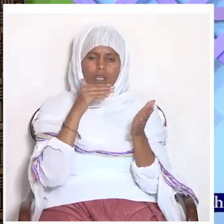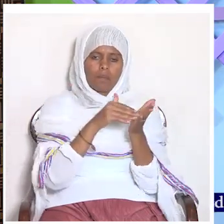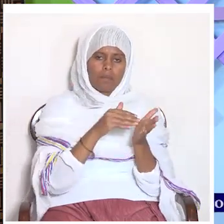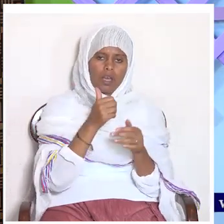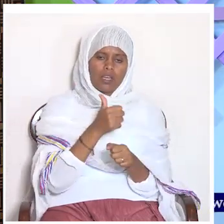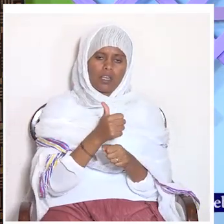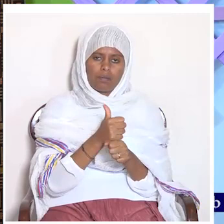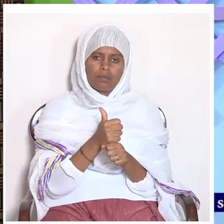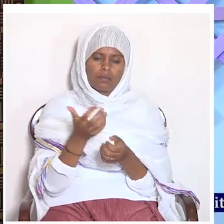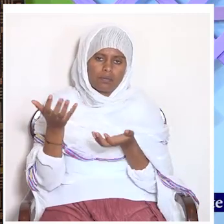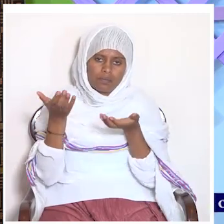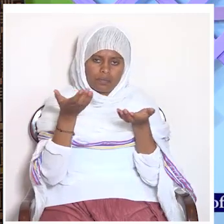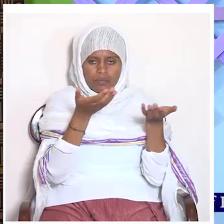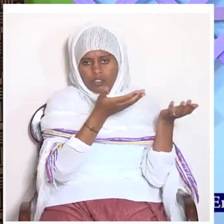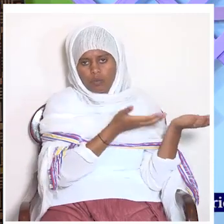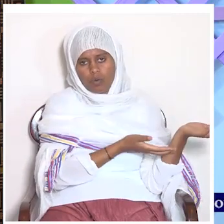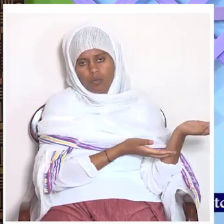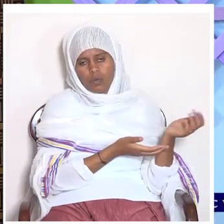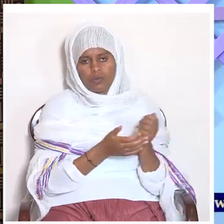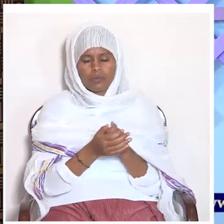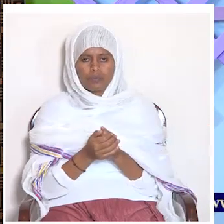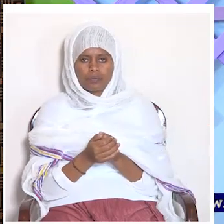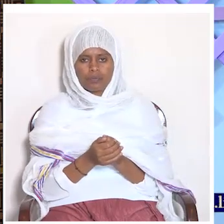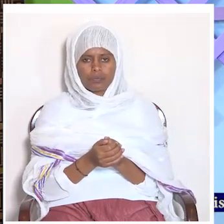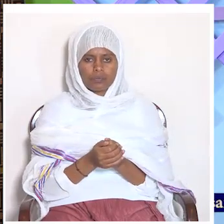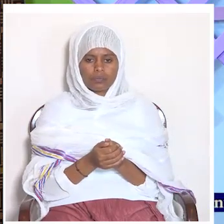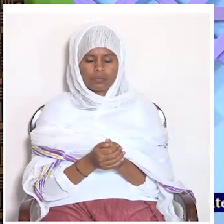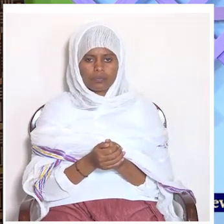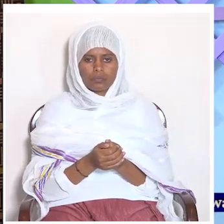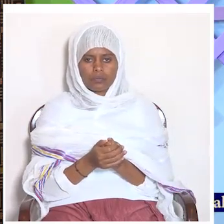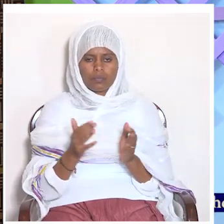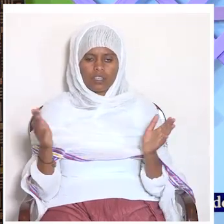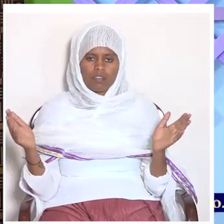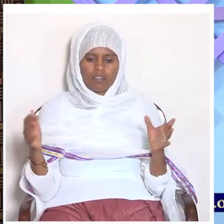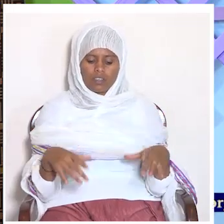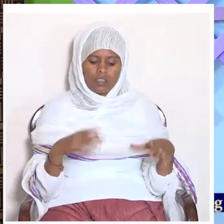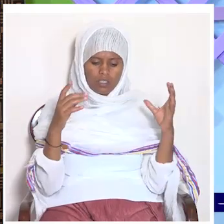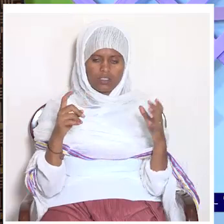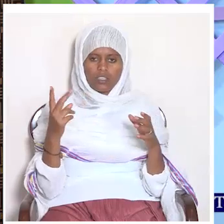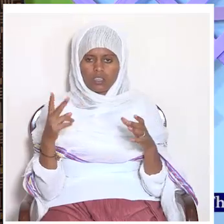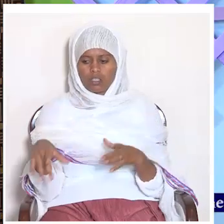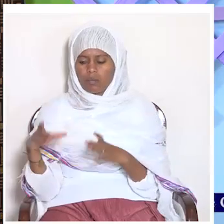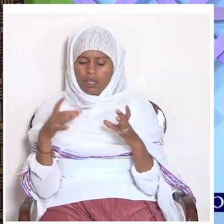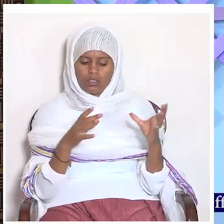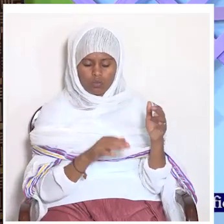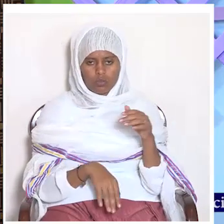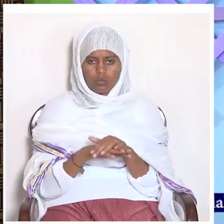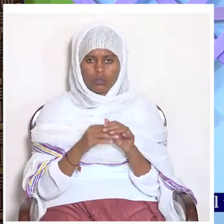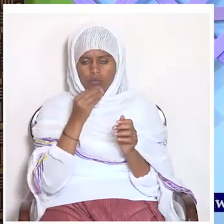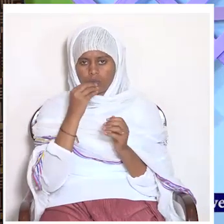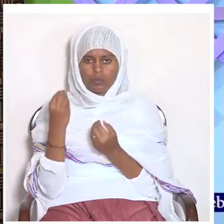سلزولو تعزيزهم زعاف زياتهم نبونا قدام متن من دافع زخون قفحين اي تبعتي عسر تخل